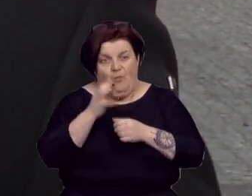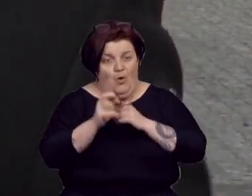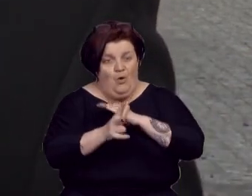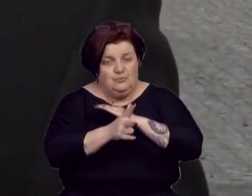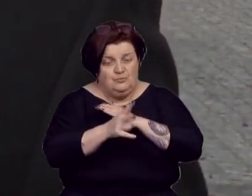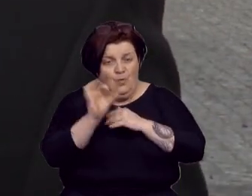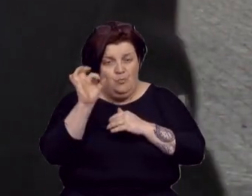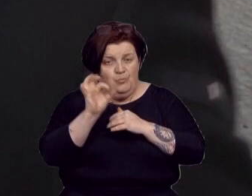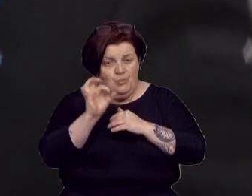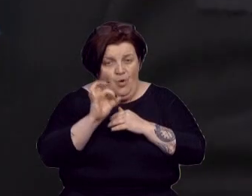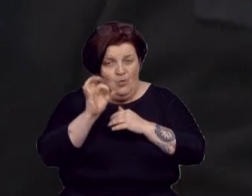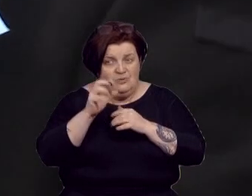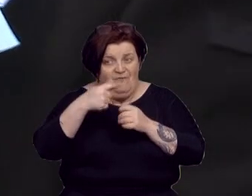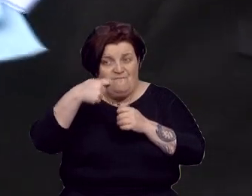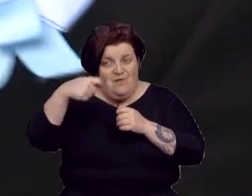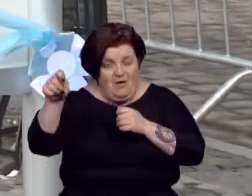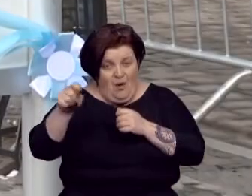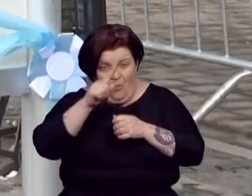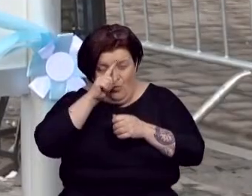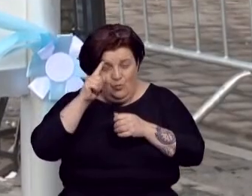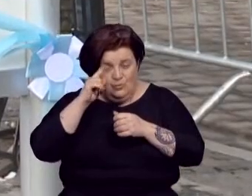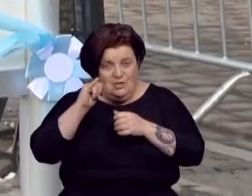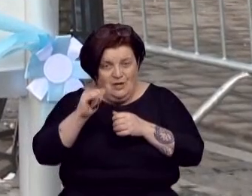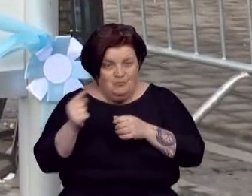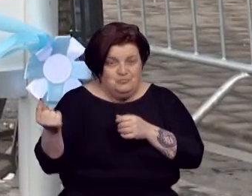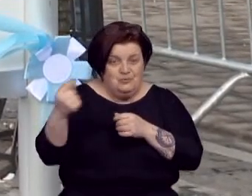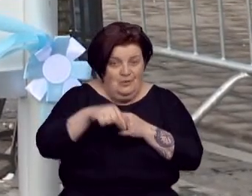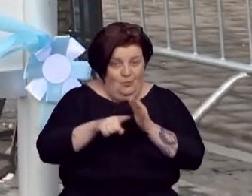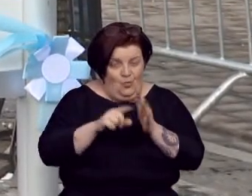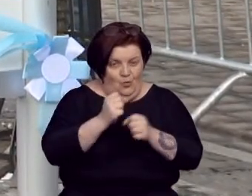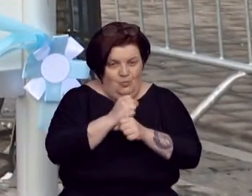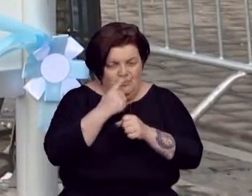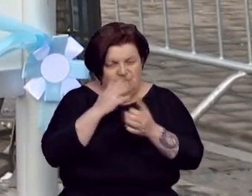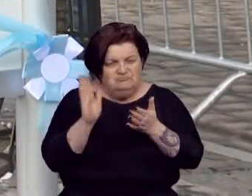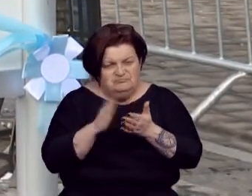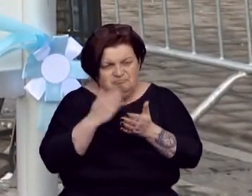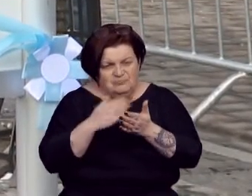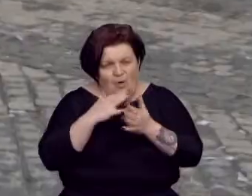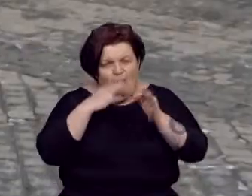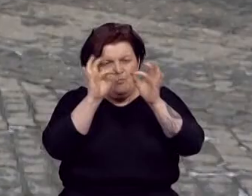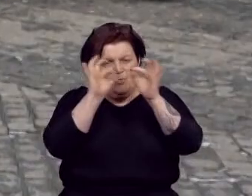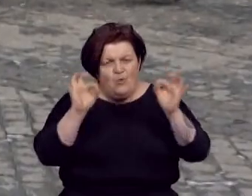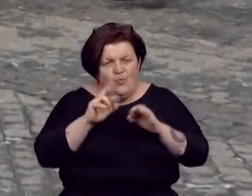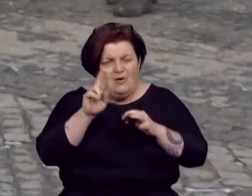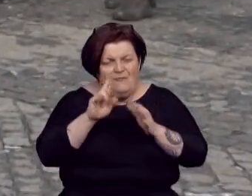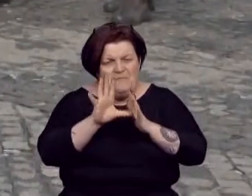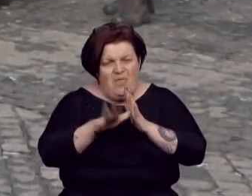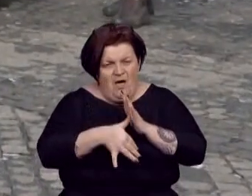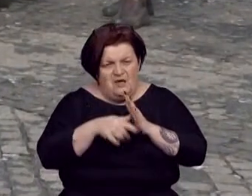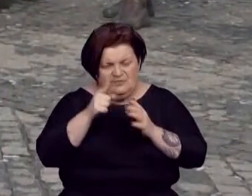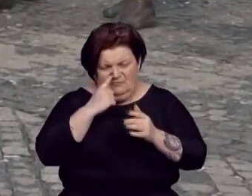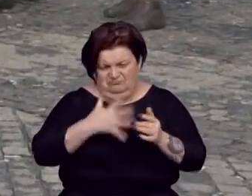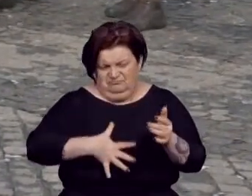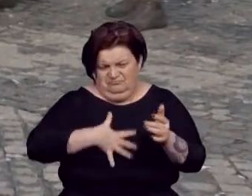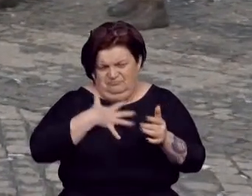prawie 80% społeczeństwa wyjechało i 80% społeczeństwa przyjechało. Przeglądając na przykład protokoły Rady Miasta z tamtego okresu, to można mieć